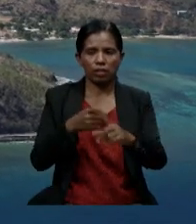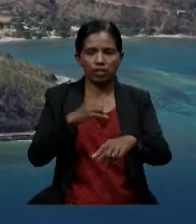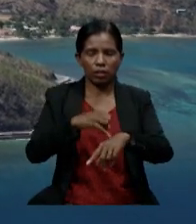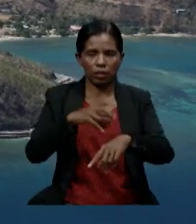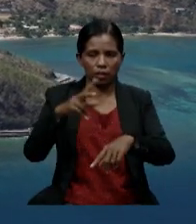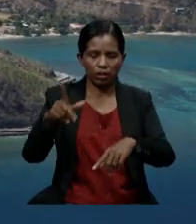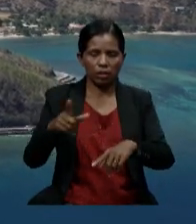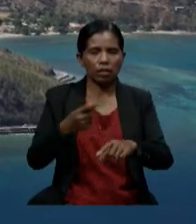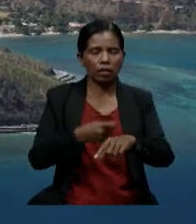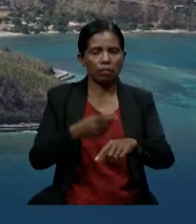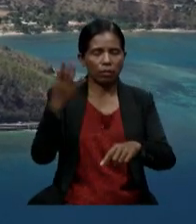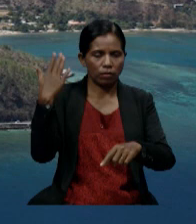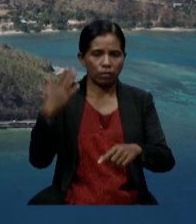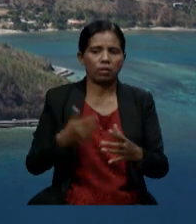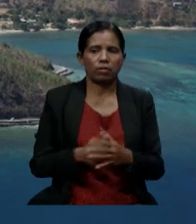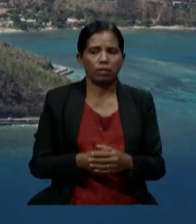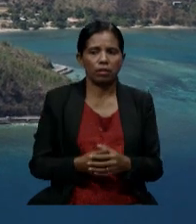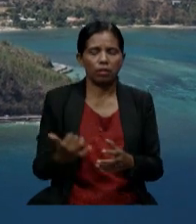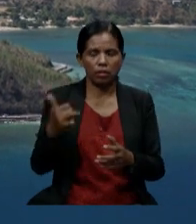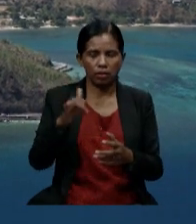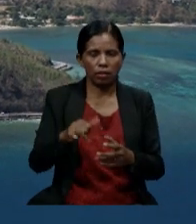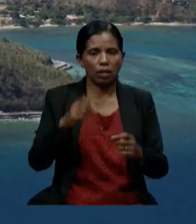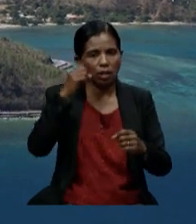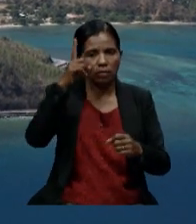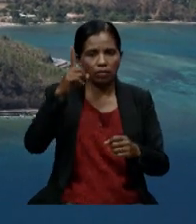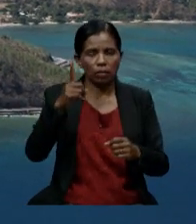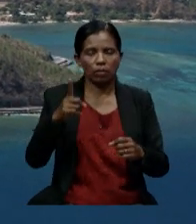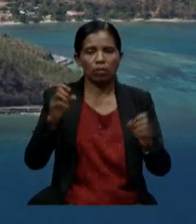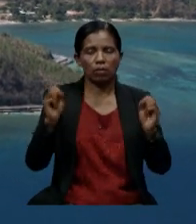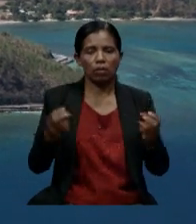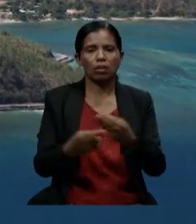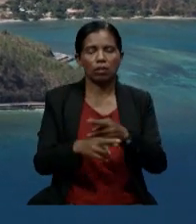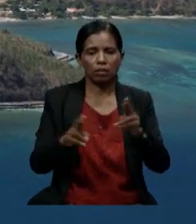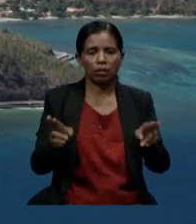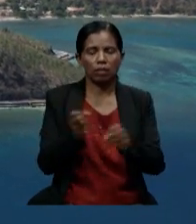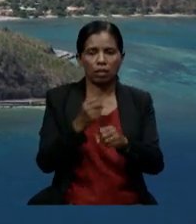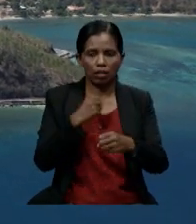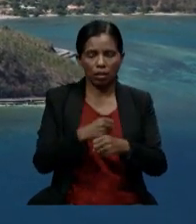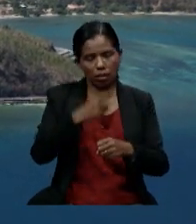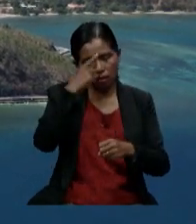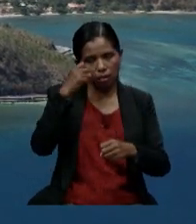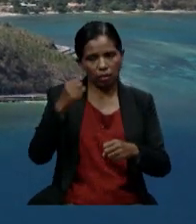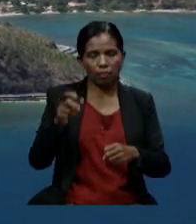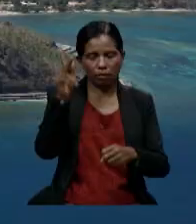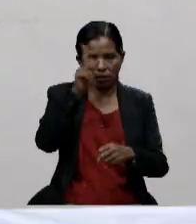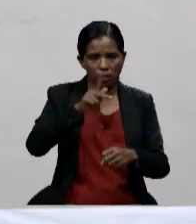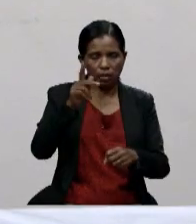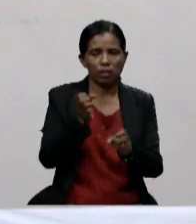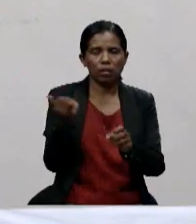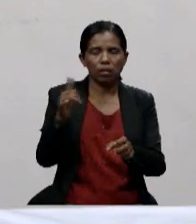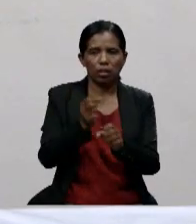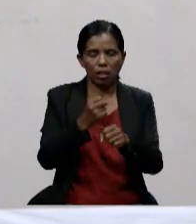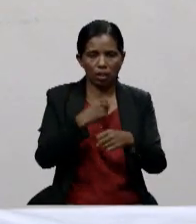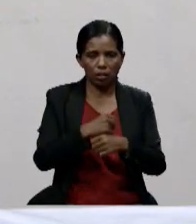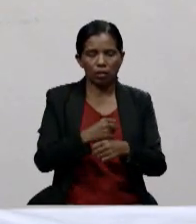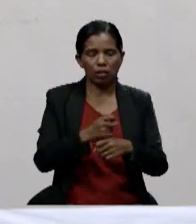International ήταν που λεβά, σύρα Hakfora ko resultado ne beke sira halo tamba pesquisa ne beke sira halo tamba hatulu